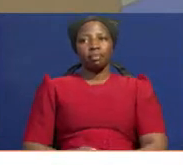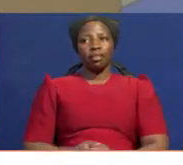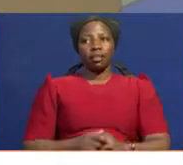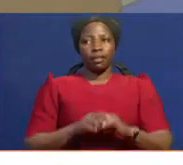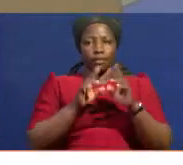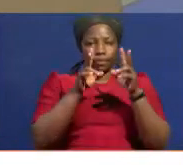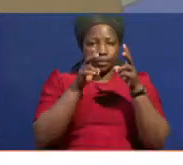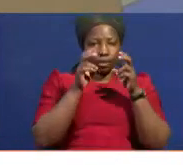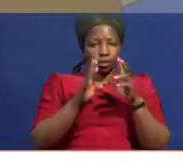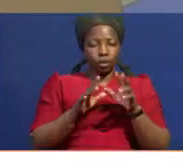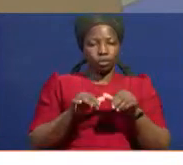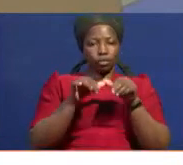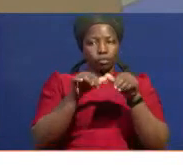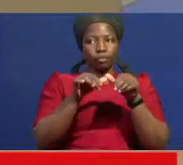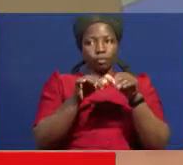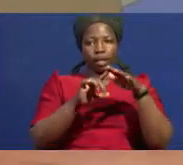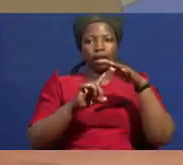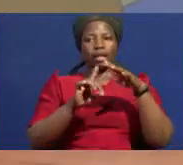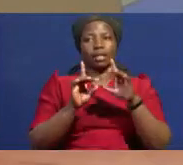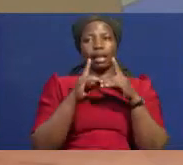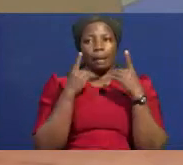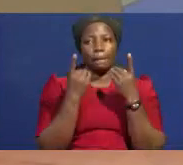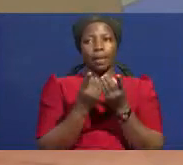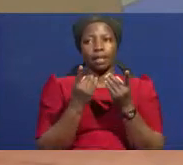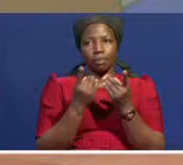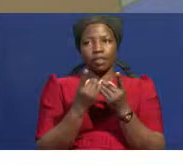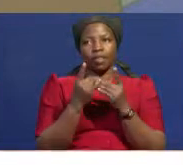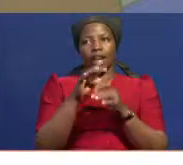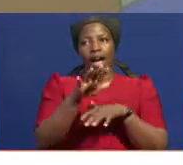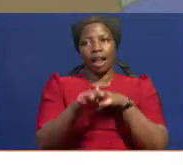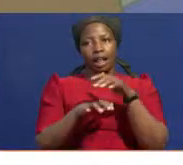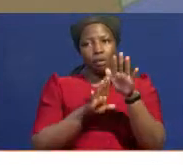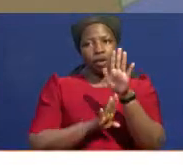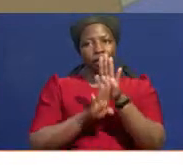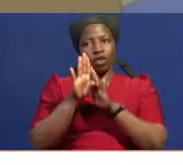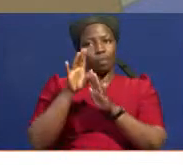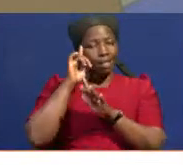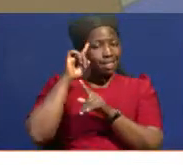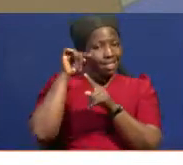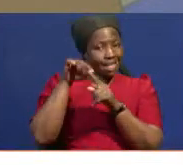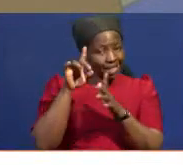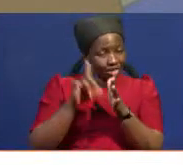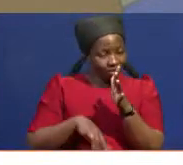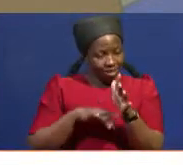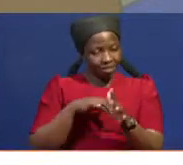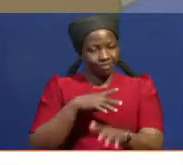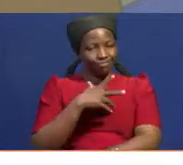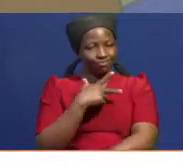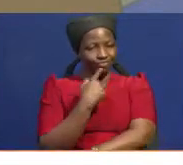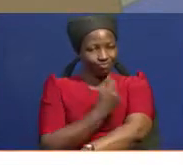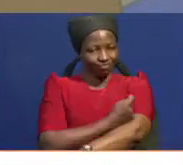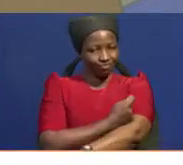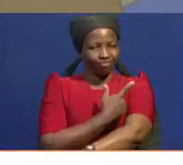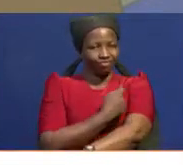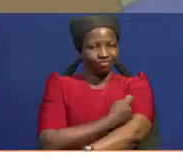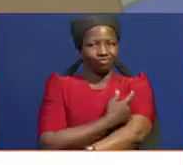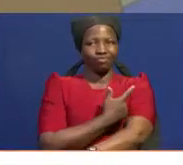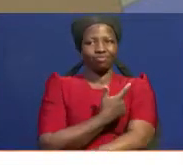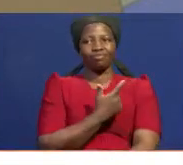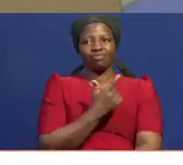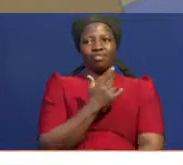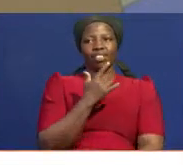Na mzamaji, tukisonga mbele, idara ya ustawi wa mifugo inapania kuwachanja mifugo milioni 72 katika